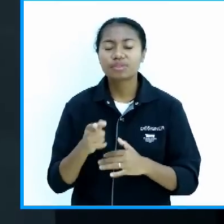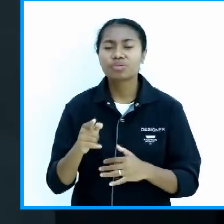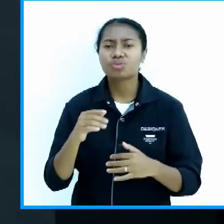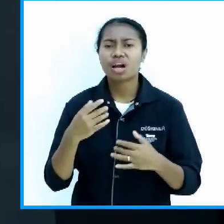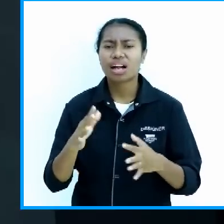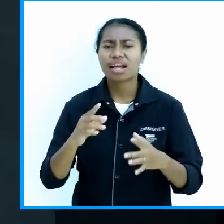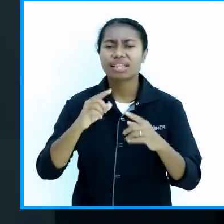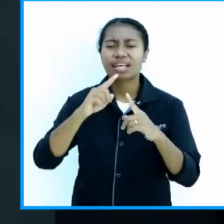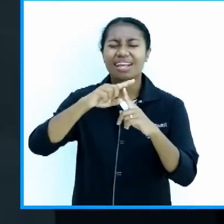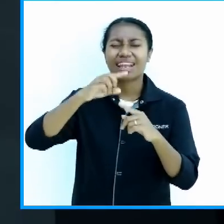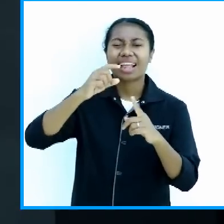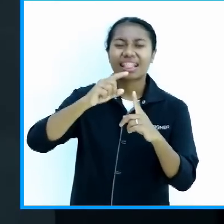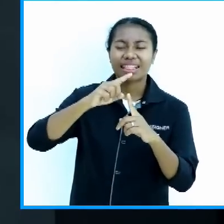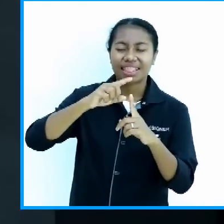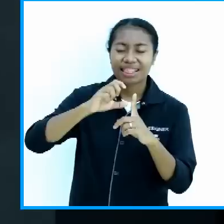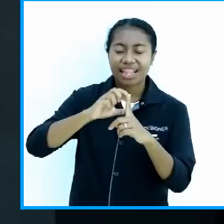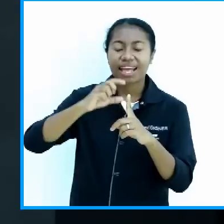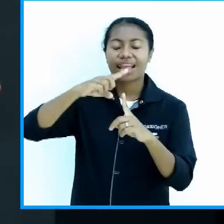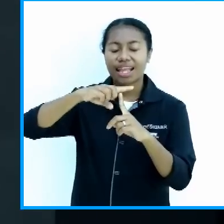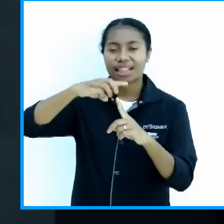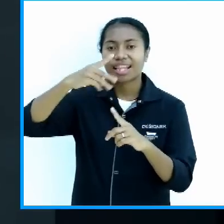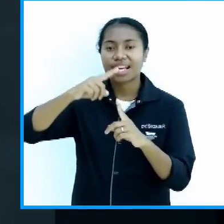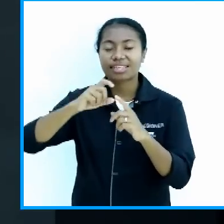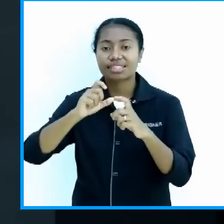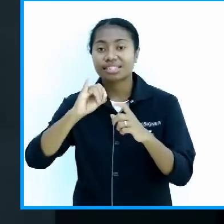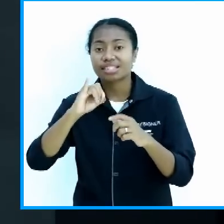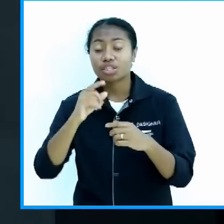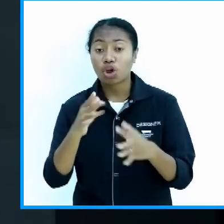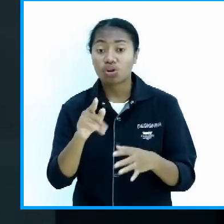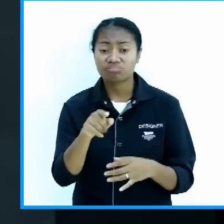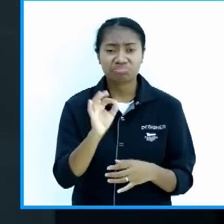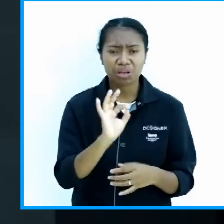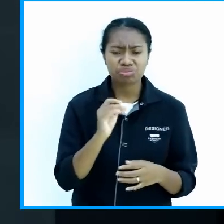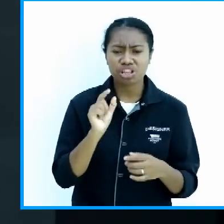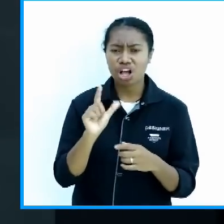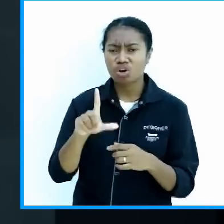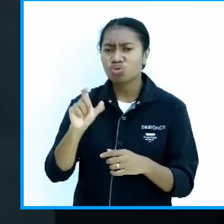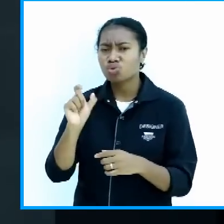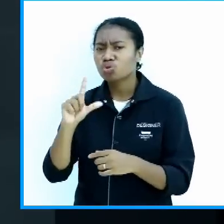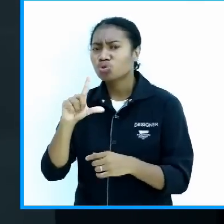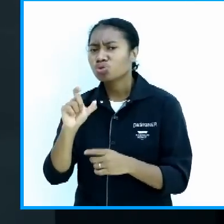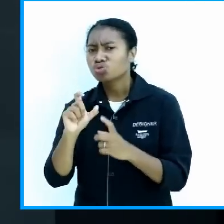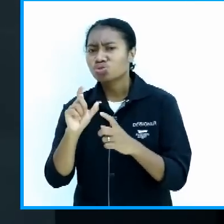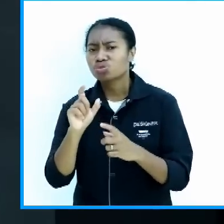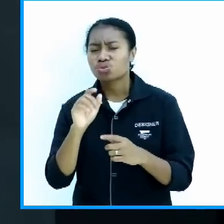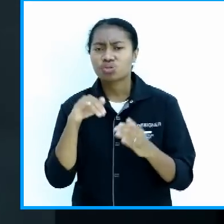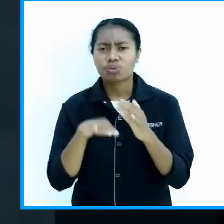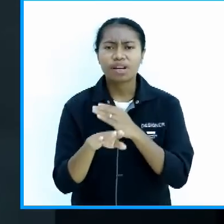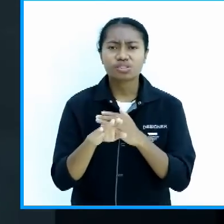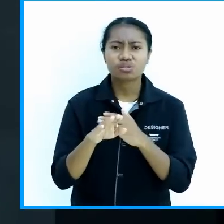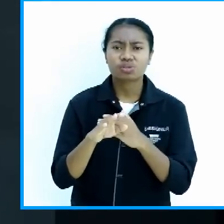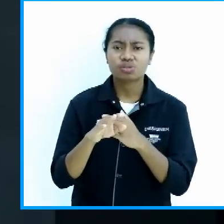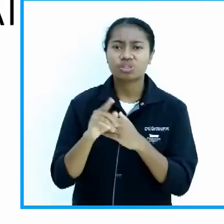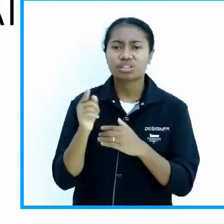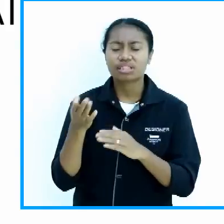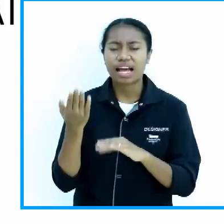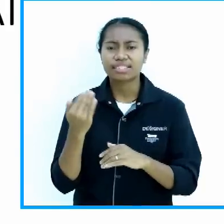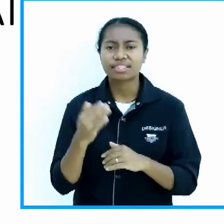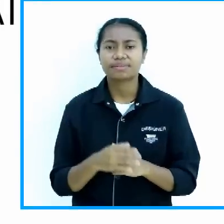terdeteksi di uji klinis dan tidak akan lulus uji klinis. Nanti saya akan bahas uji klinis ya. Kita slide